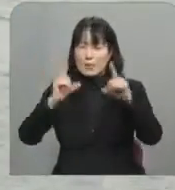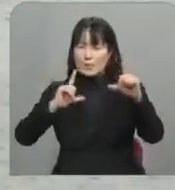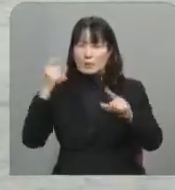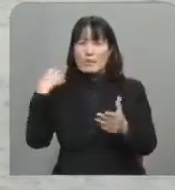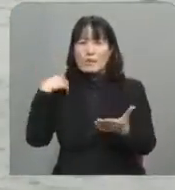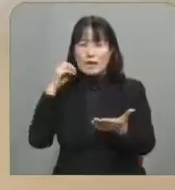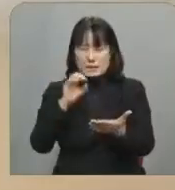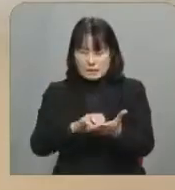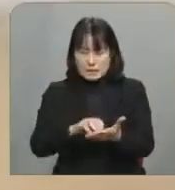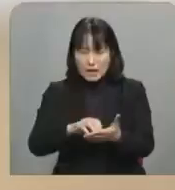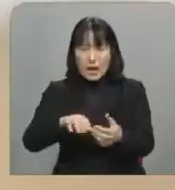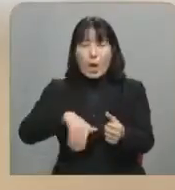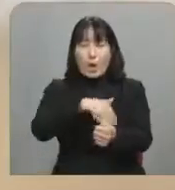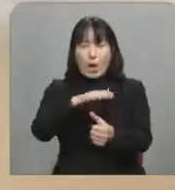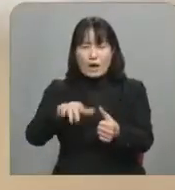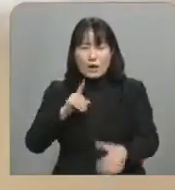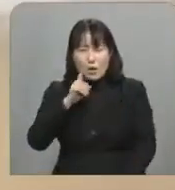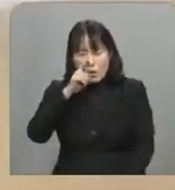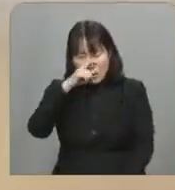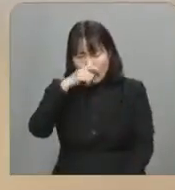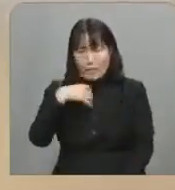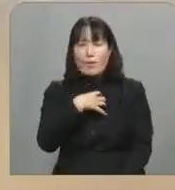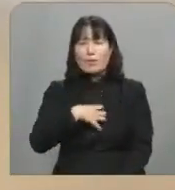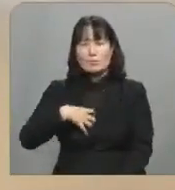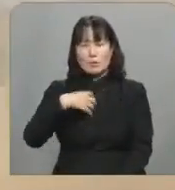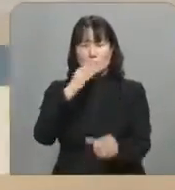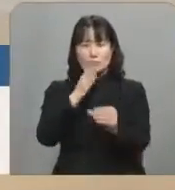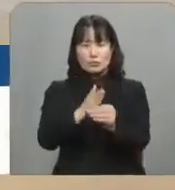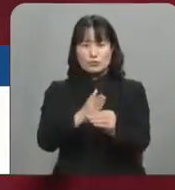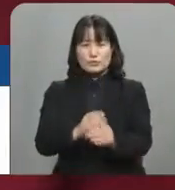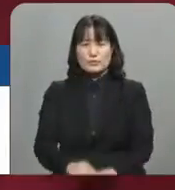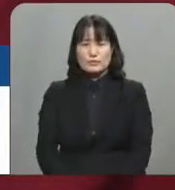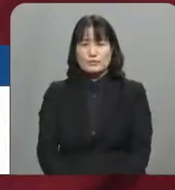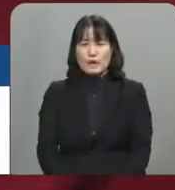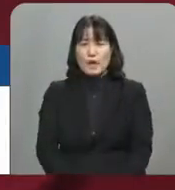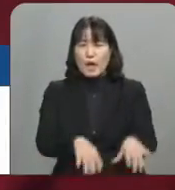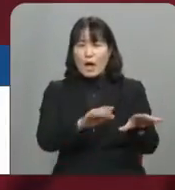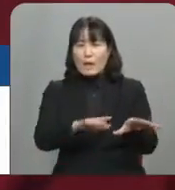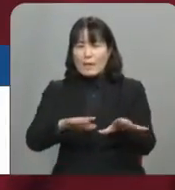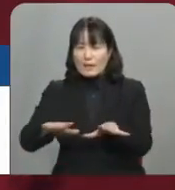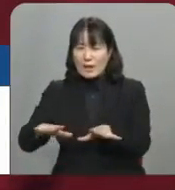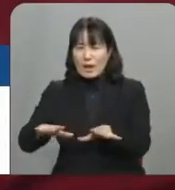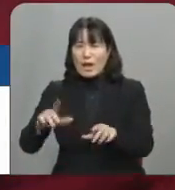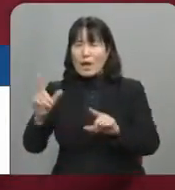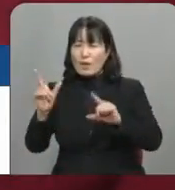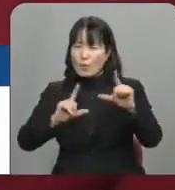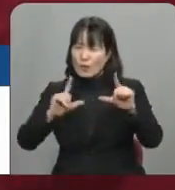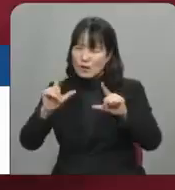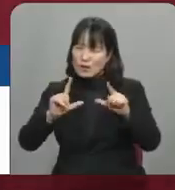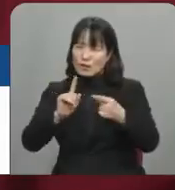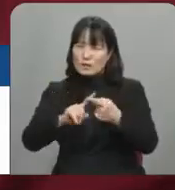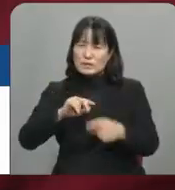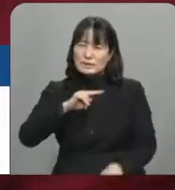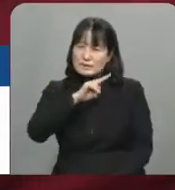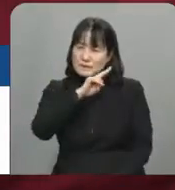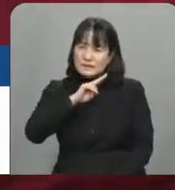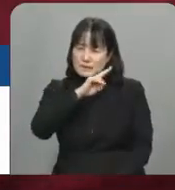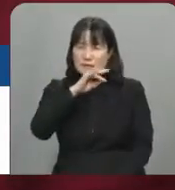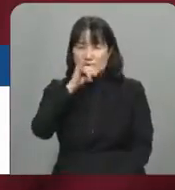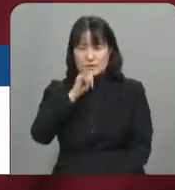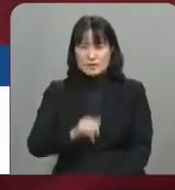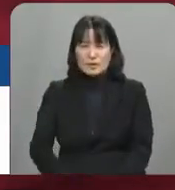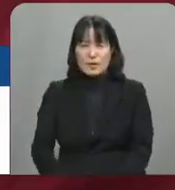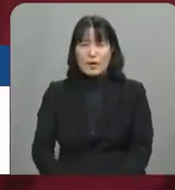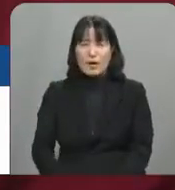환경 오염은 안 될지 걱정입니다. 이 앞바다가 어떻게 될지 그게 좀 의문이에요. 그래서